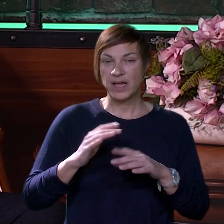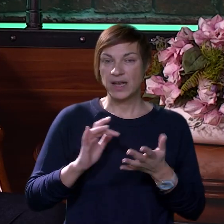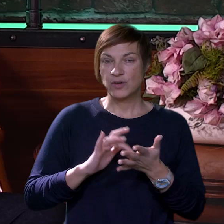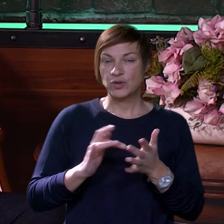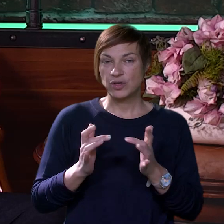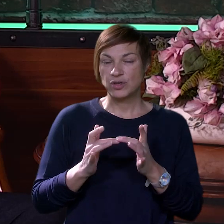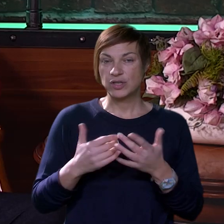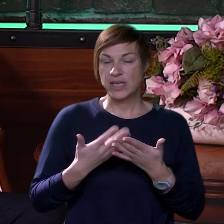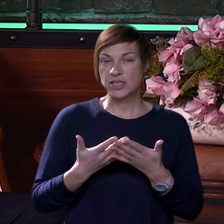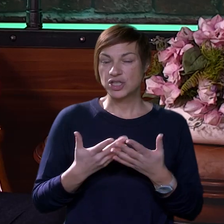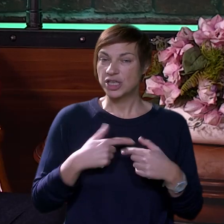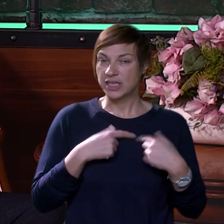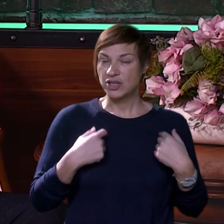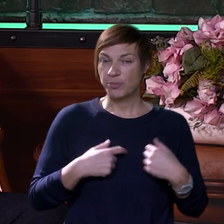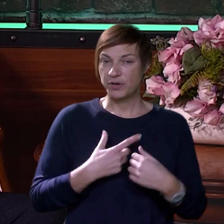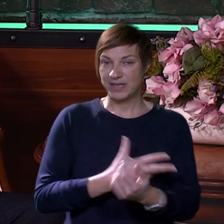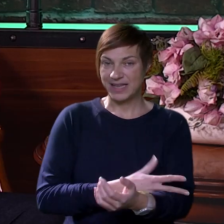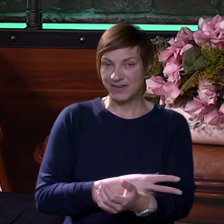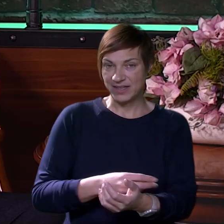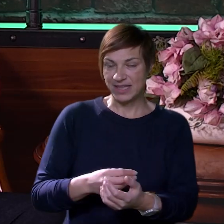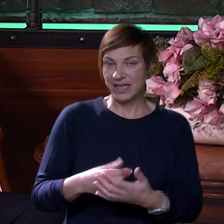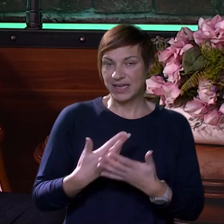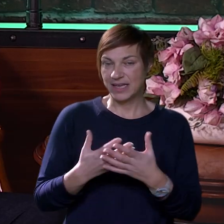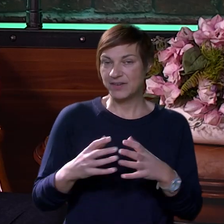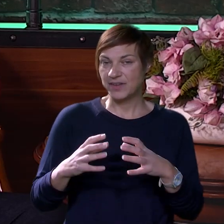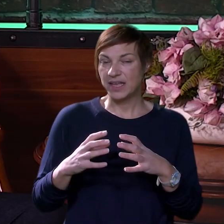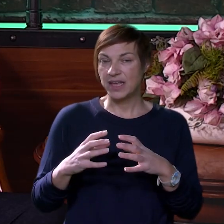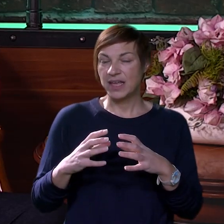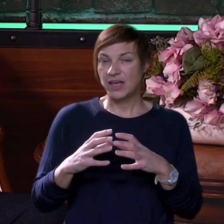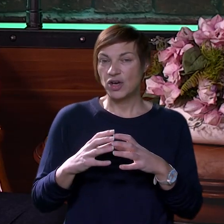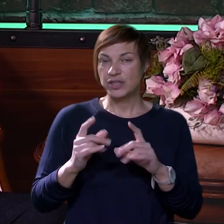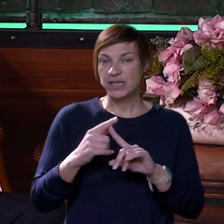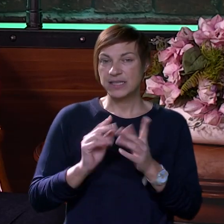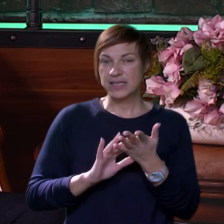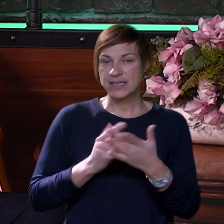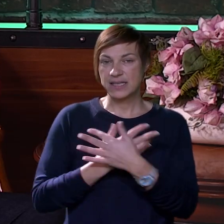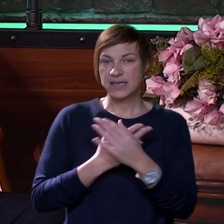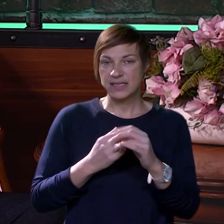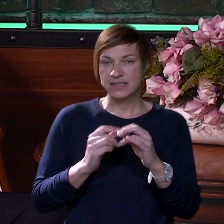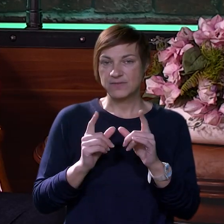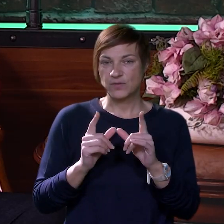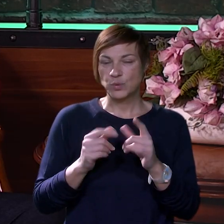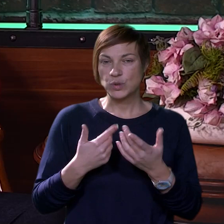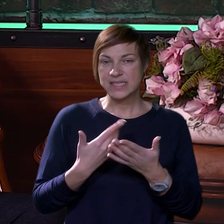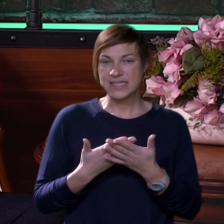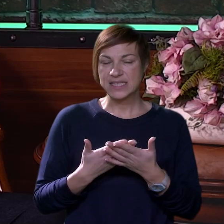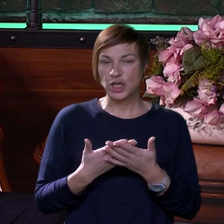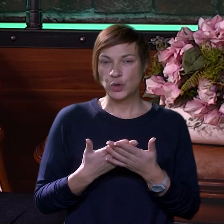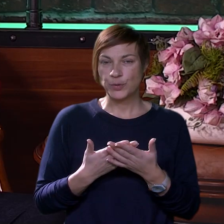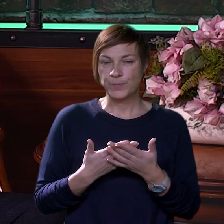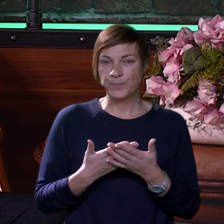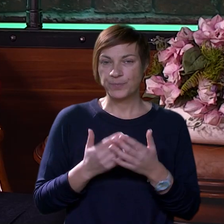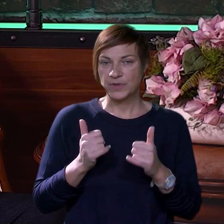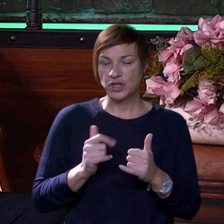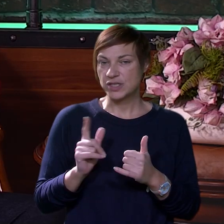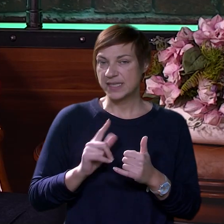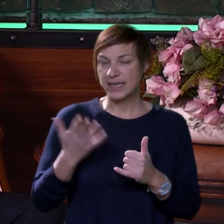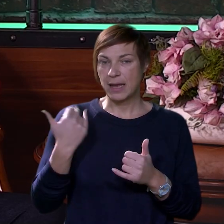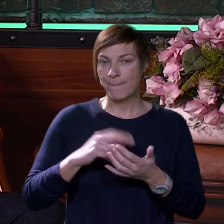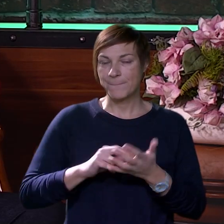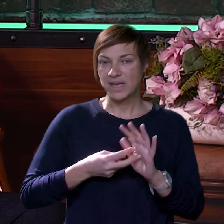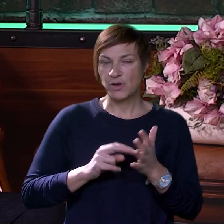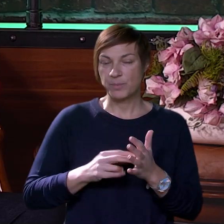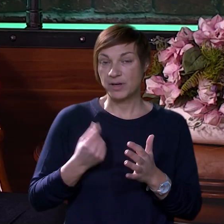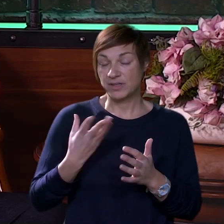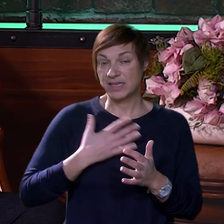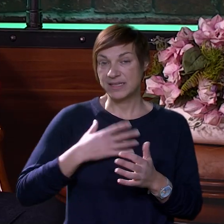dodirnu točku, jer je dobrovni derivatelj krvi i osobito odjeli za transfuziju, SS. Gdje do sad nikad nije bilo